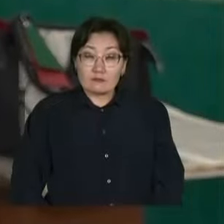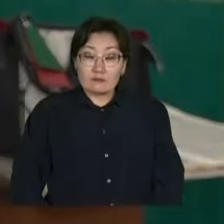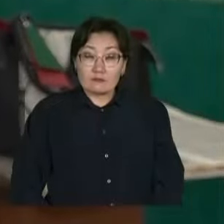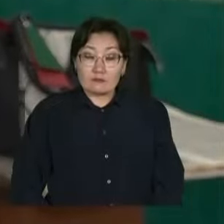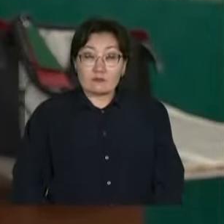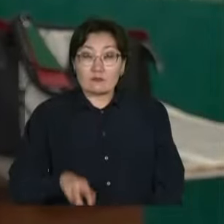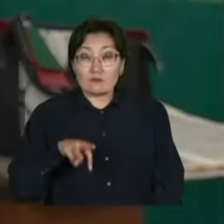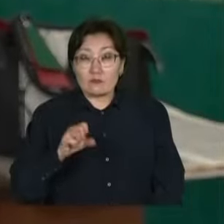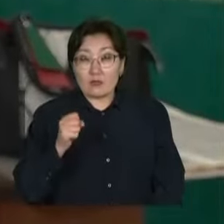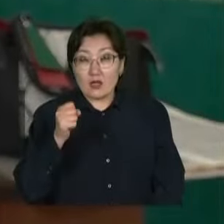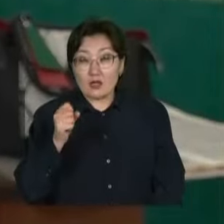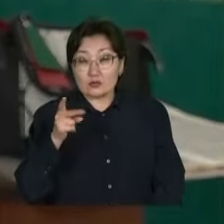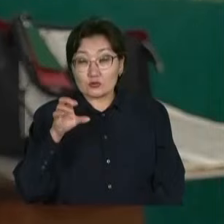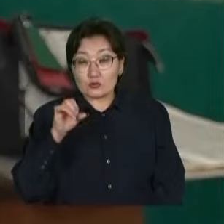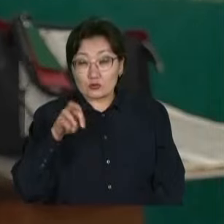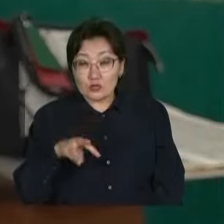Мақсұтаға Шафиги,